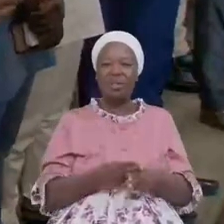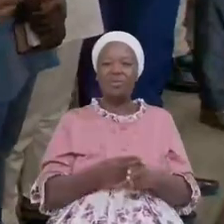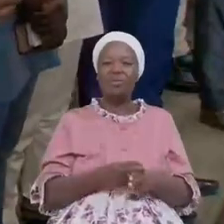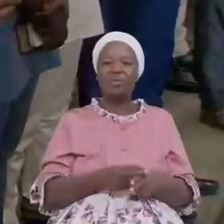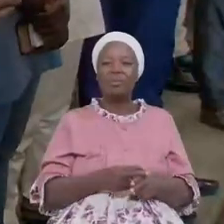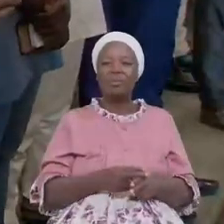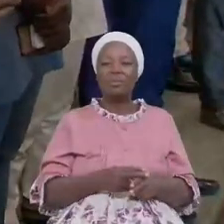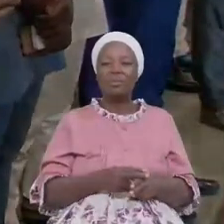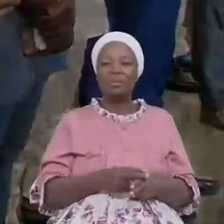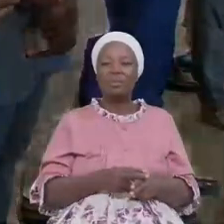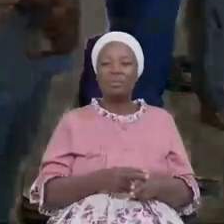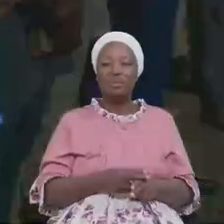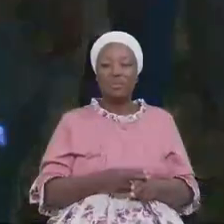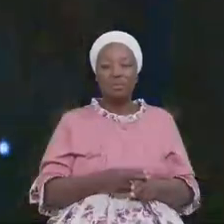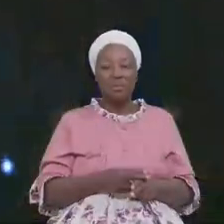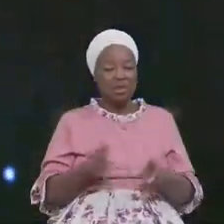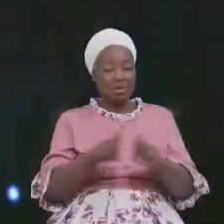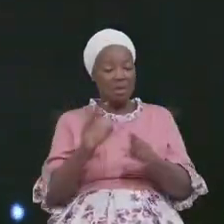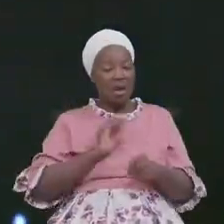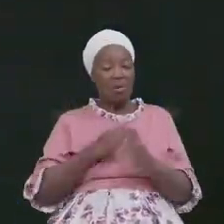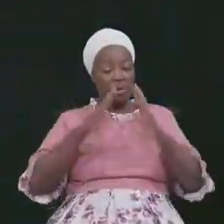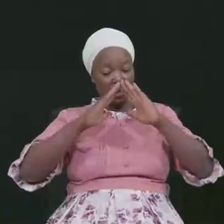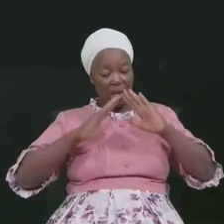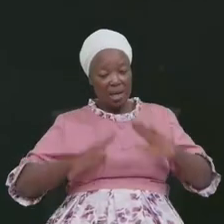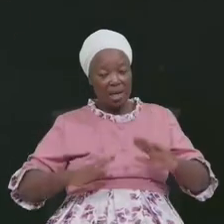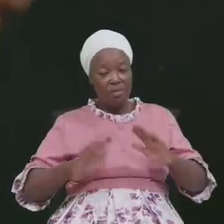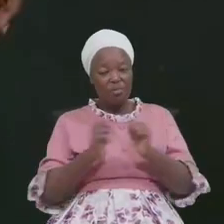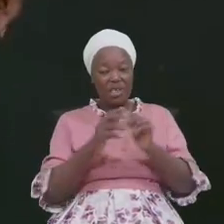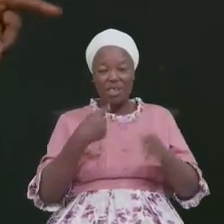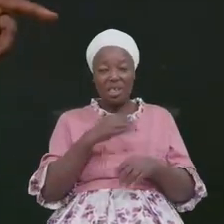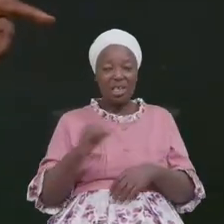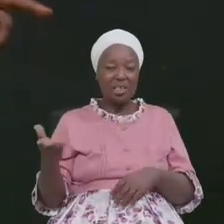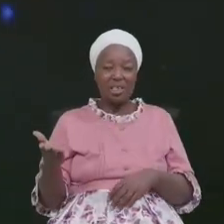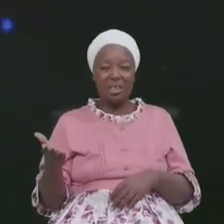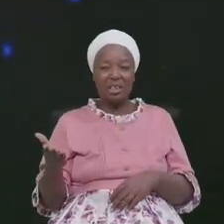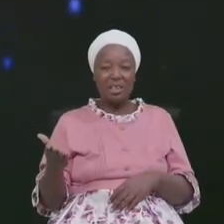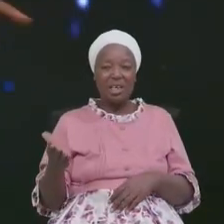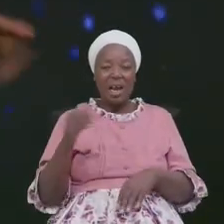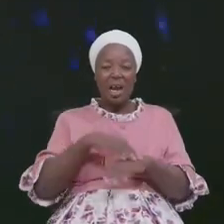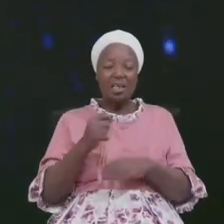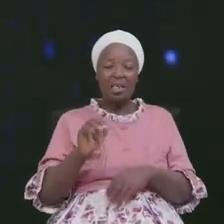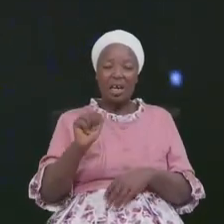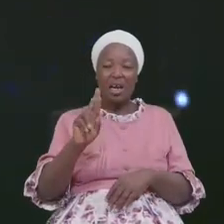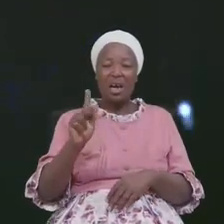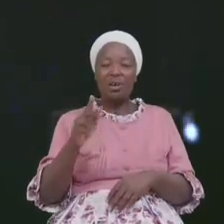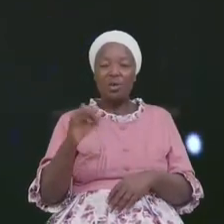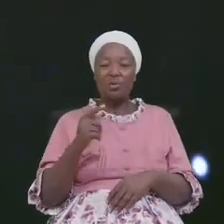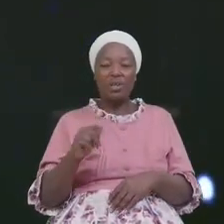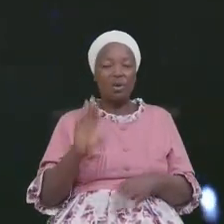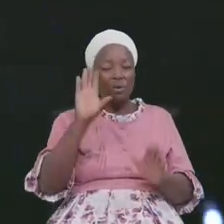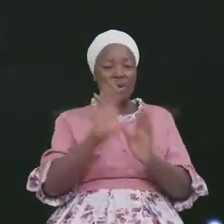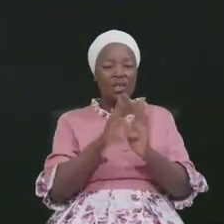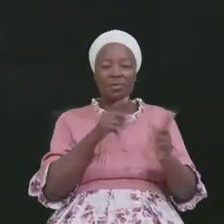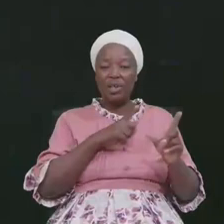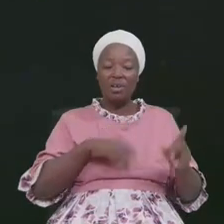Même notre silence, sans rien dire, et l'arche de l'Alliance était simplement là,